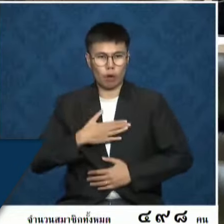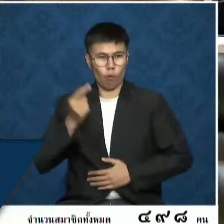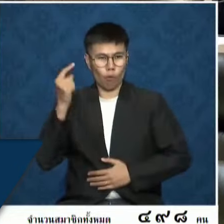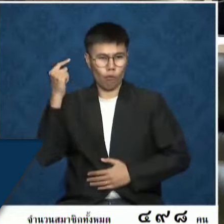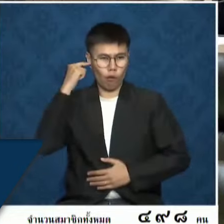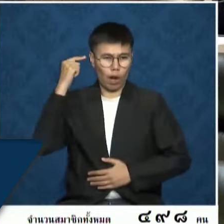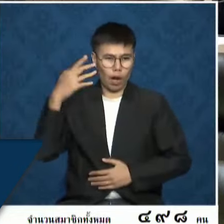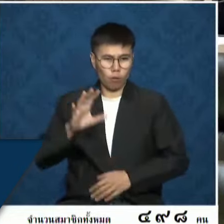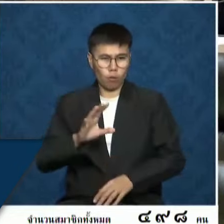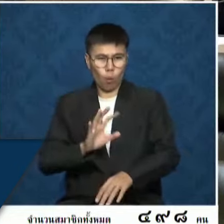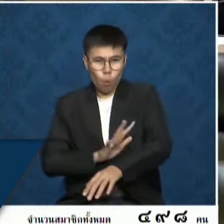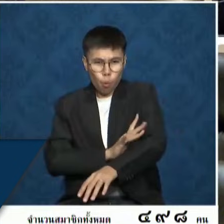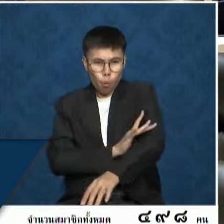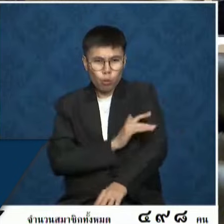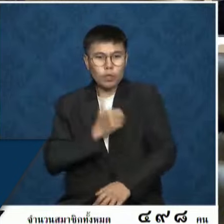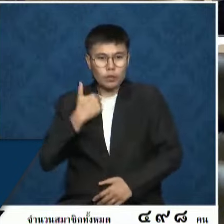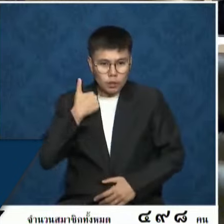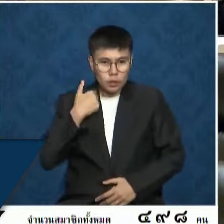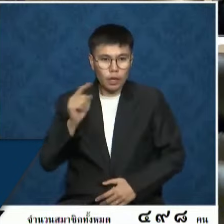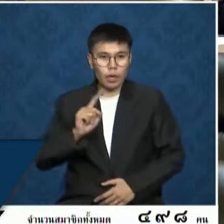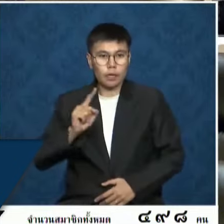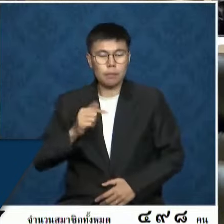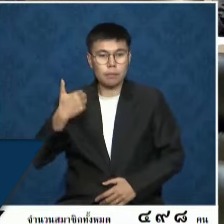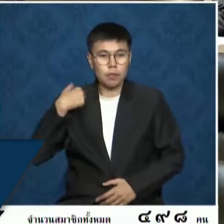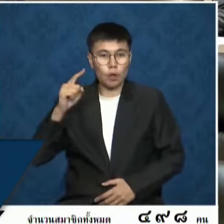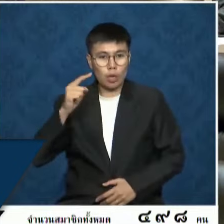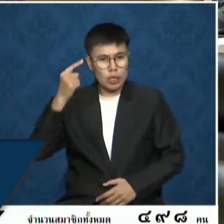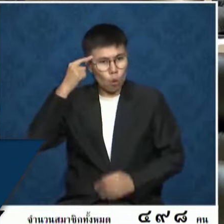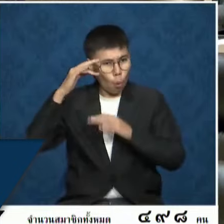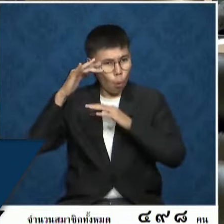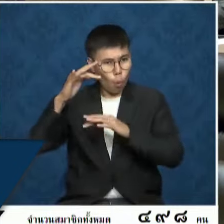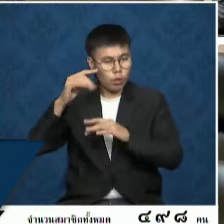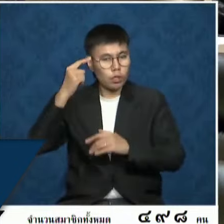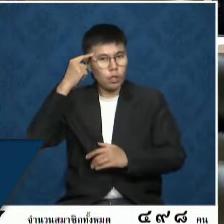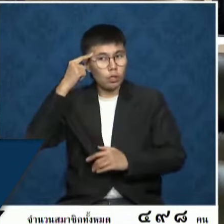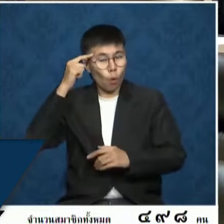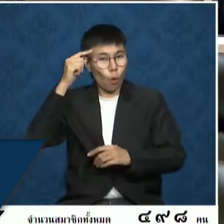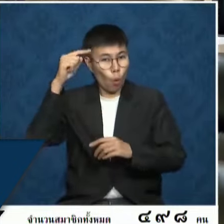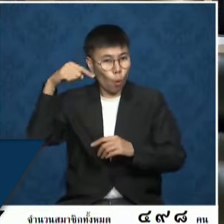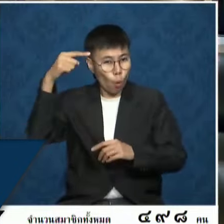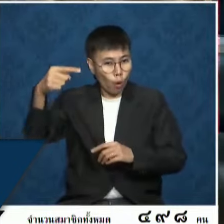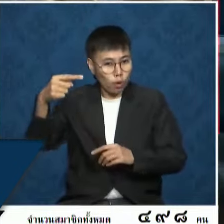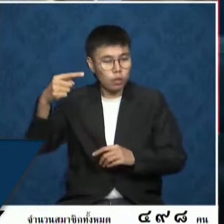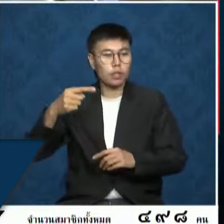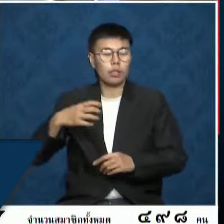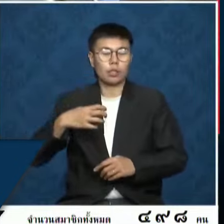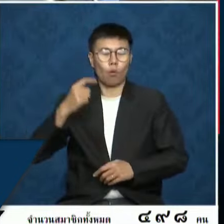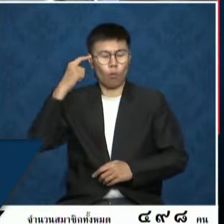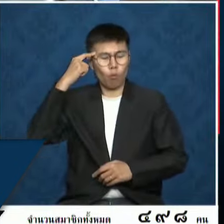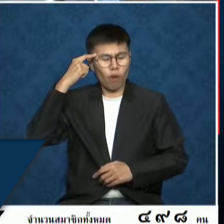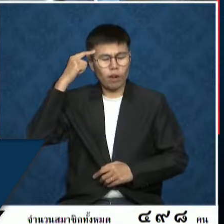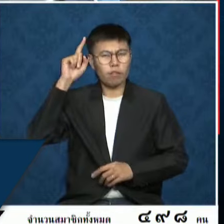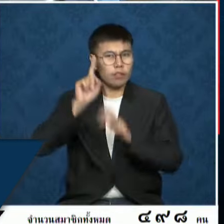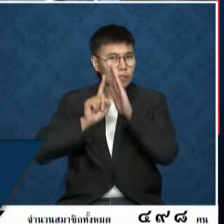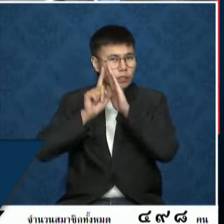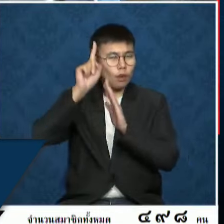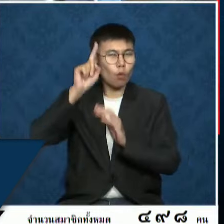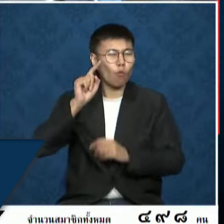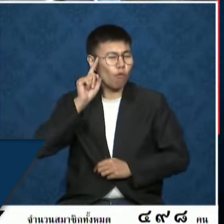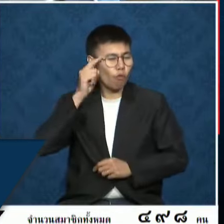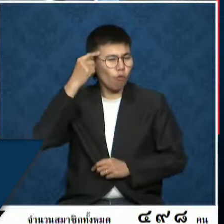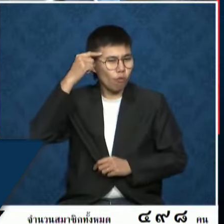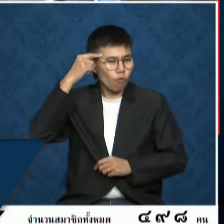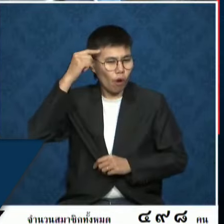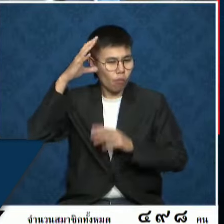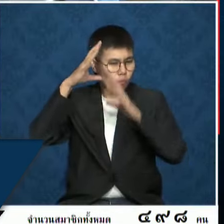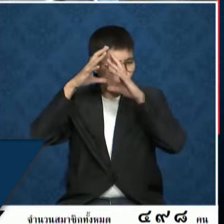ค่ะฟังแล้วขนลุกแล้วก็มีความหวังมีความฝันฝันอย่างสูงสุดฝันทุกวันเลยนะคะท่